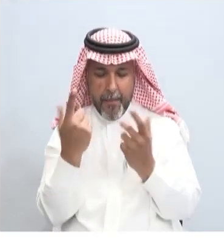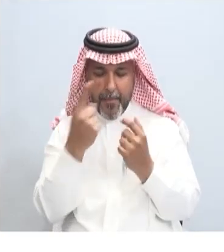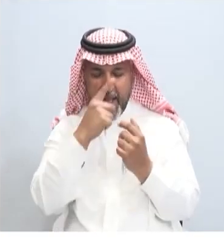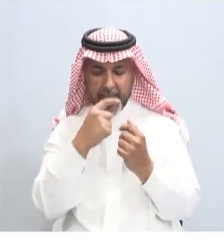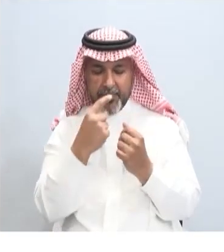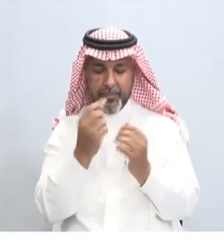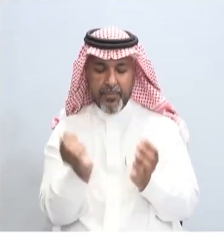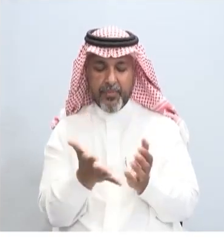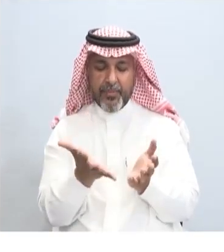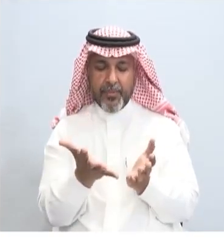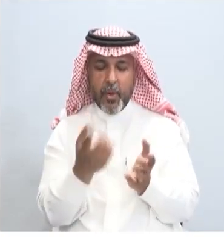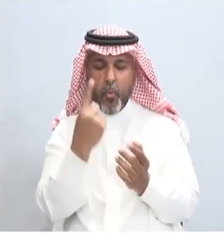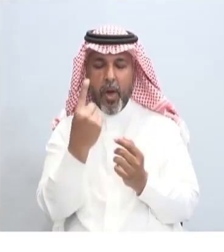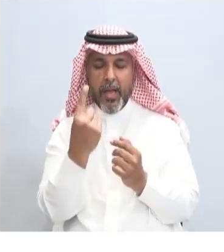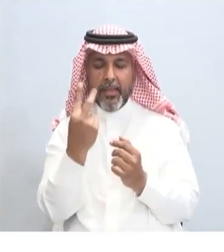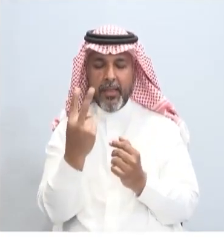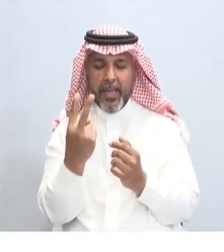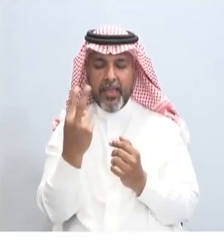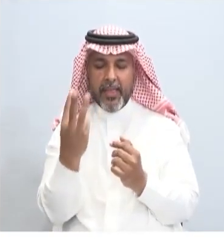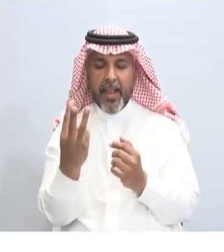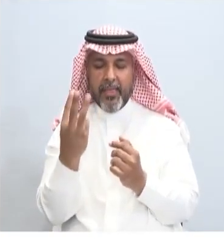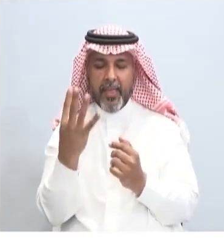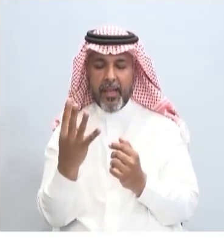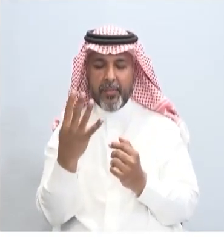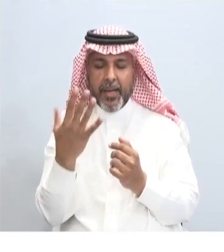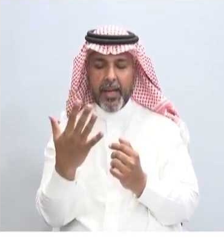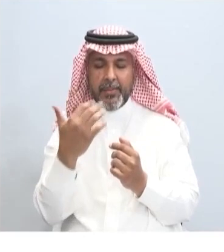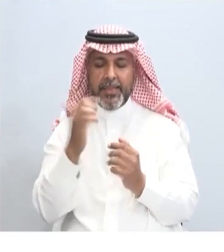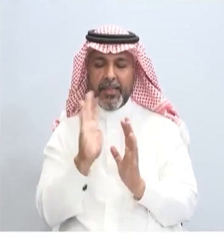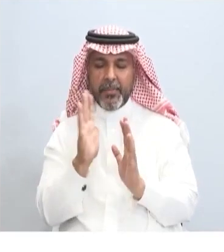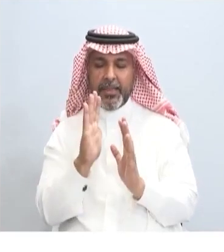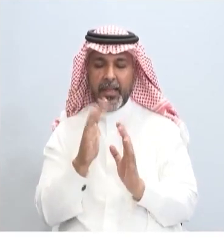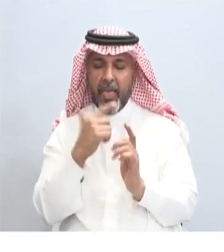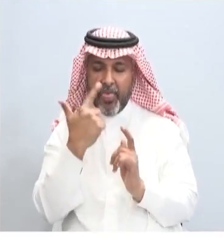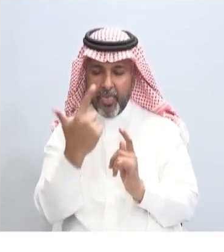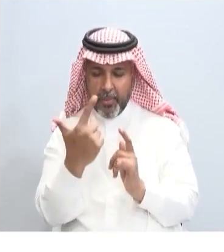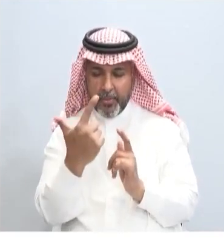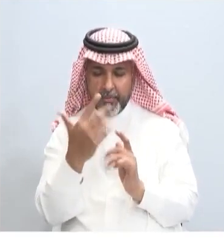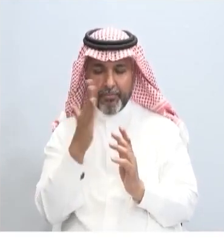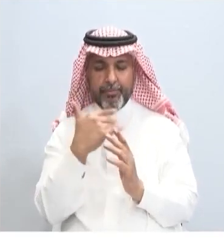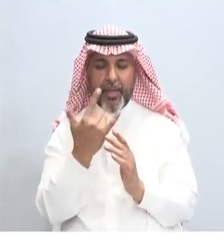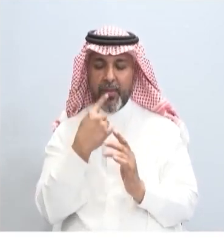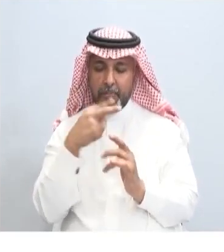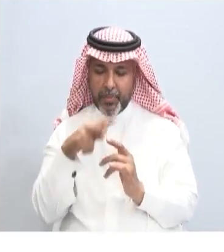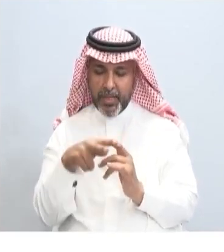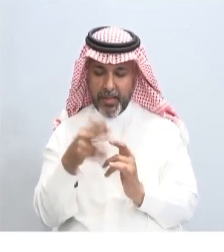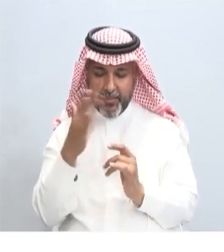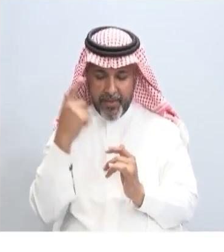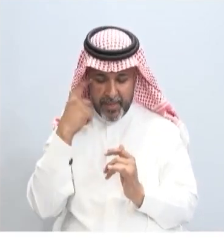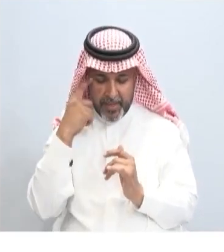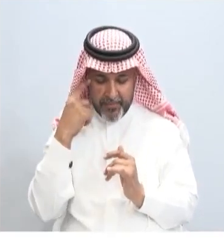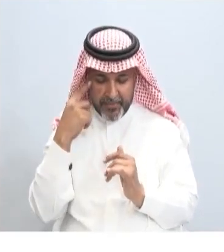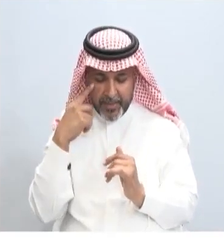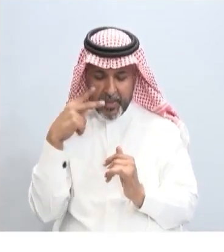وسته ولكن اذا اشترطت ان يكون الناتج قال لك هنا علم ان العدد الظاهر هو عدد فردي فهنا عندي